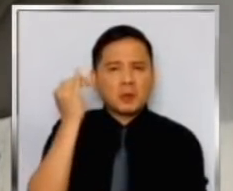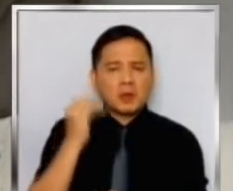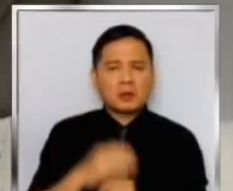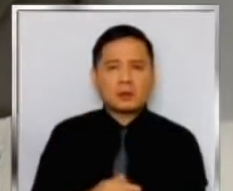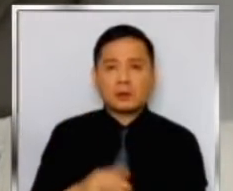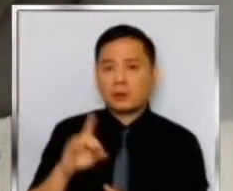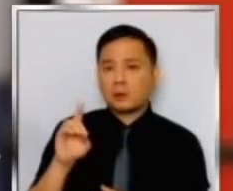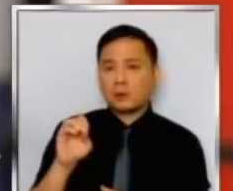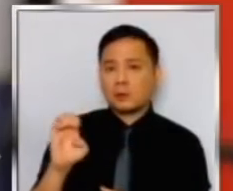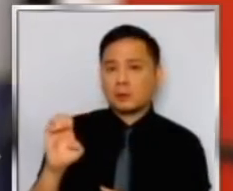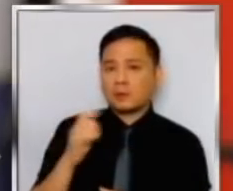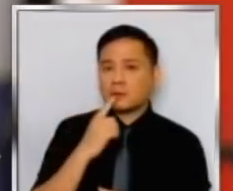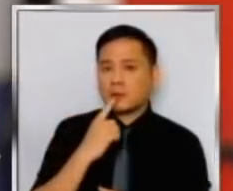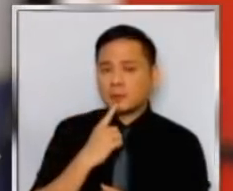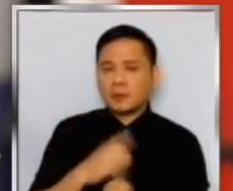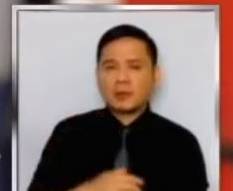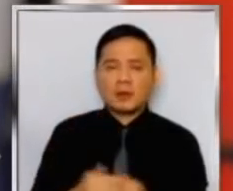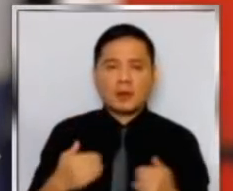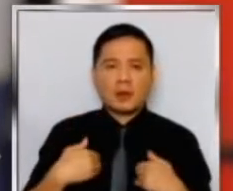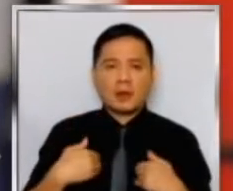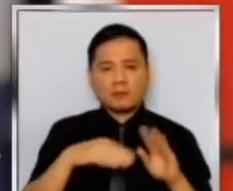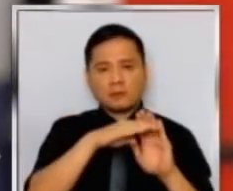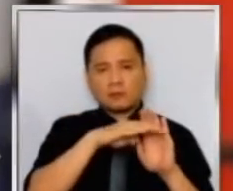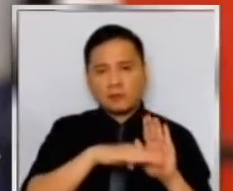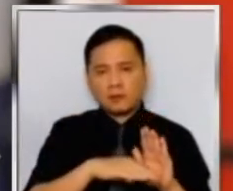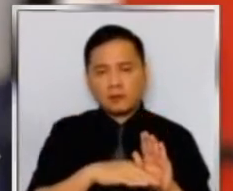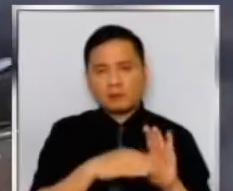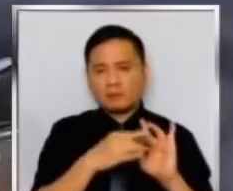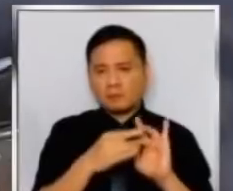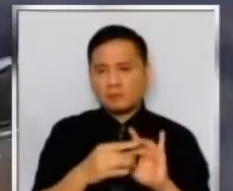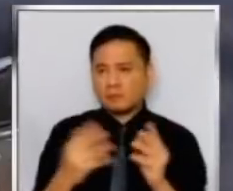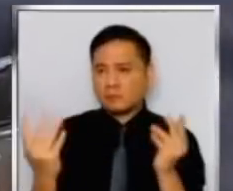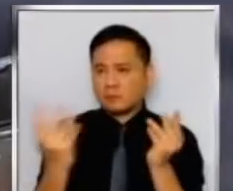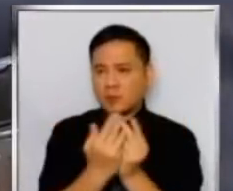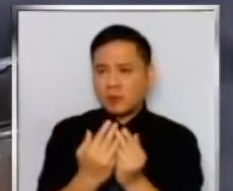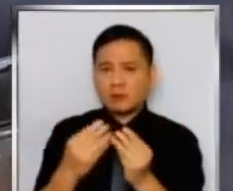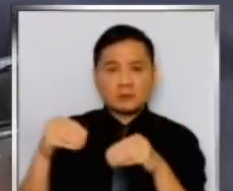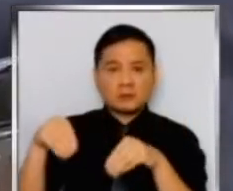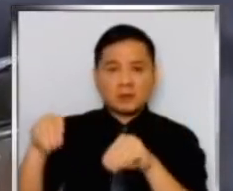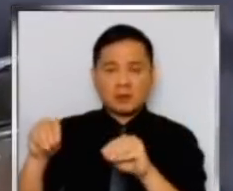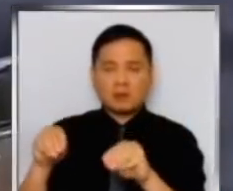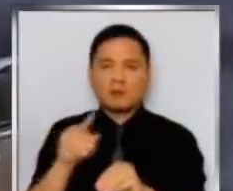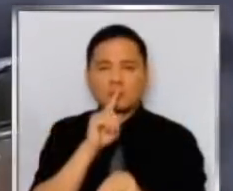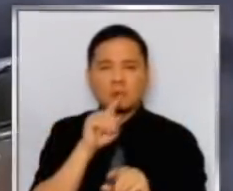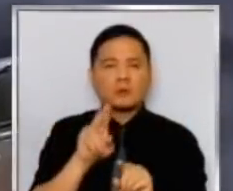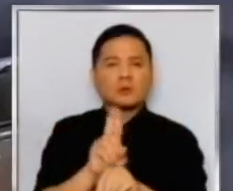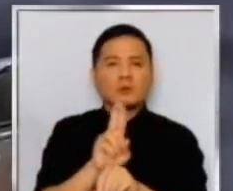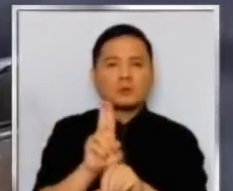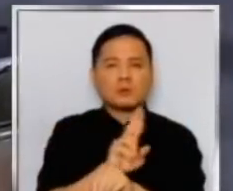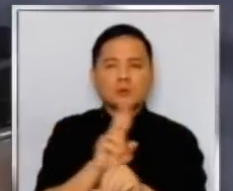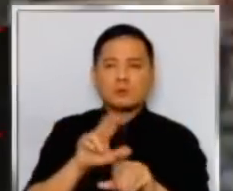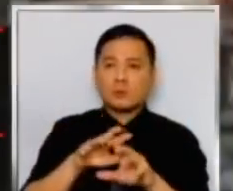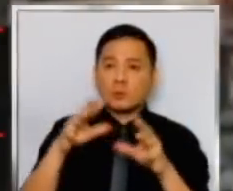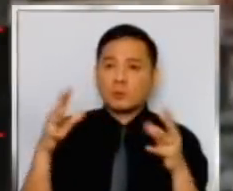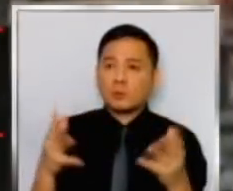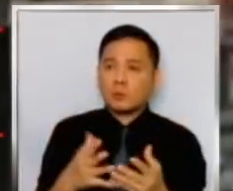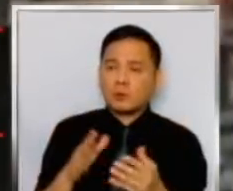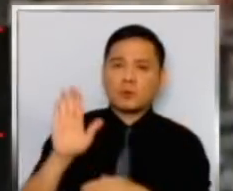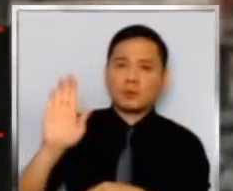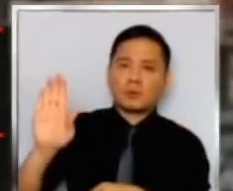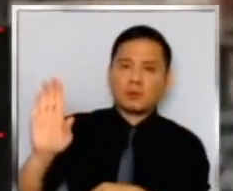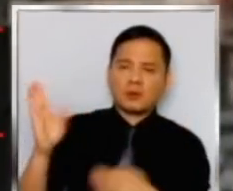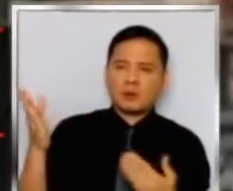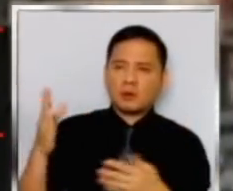pricing o presyo base sa kung magkano ang bili ng produkto, market pricing ang pinapatupad na presyo ng mga oil companies. Kung